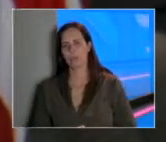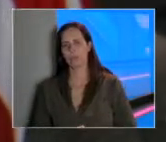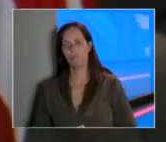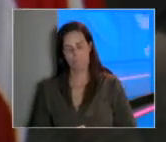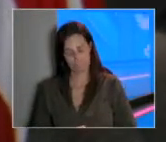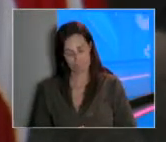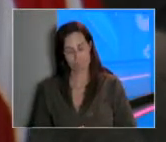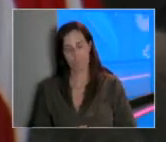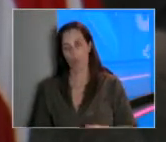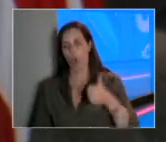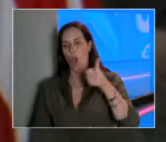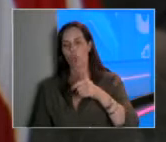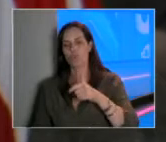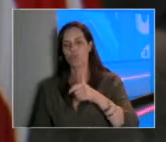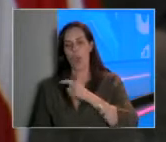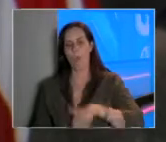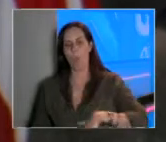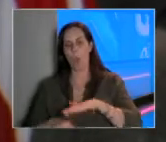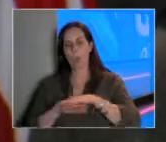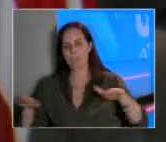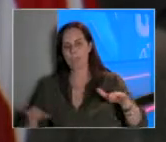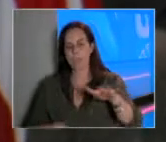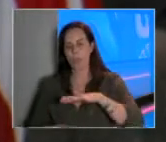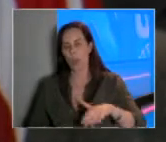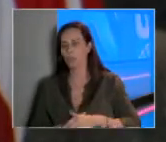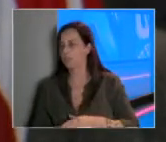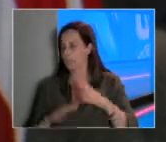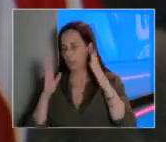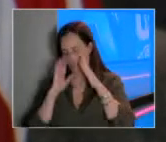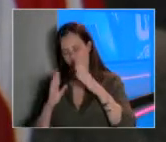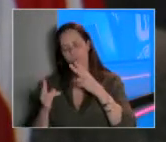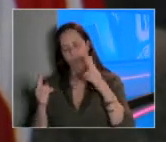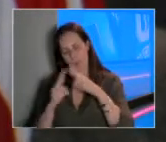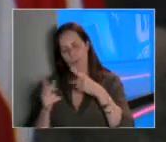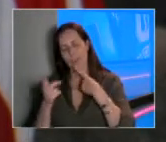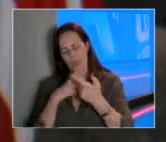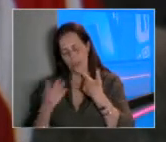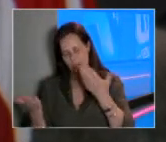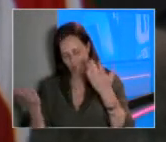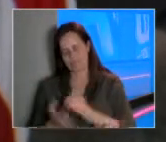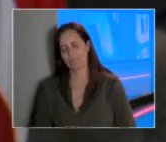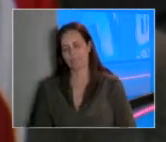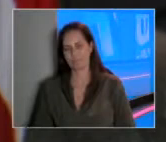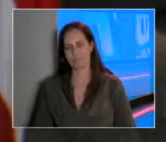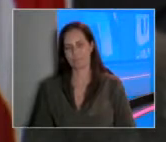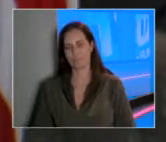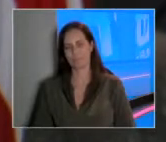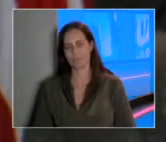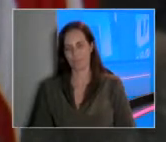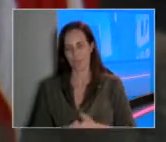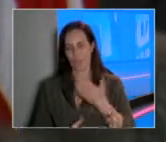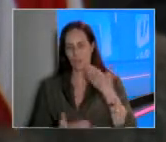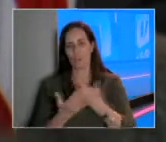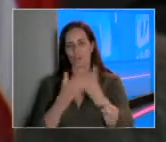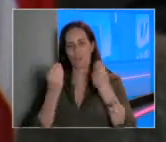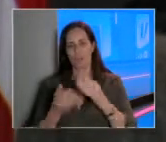המועצה האזורית מטה בנימין, ישראל גנץ, תודה רבה לך על הדברים האלה, ואני מאמין שעוד נשמע כך וכך על כך. תודה